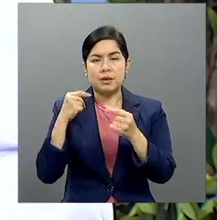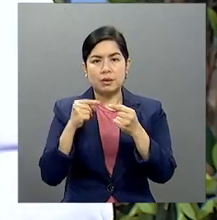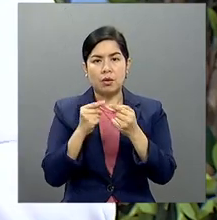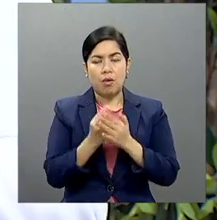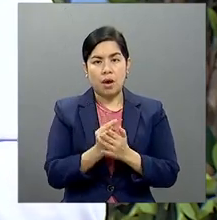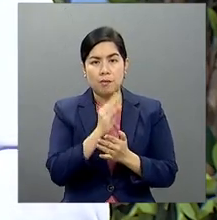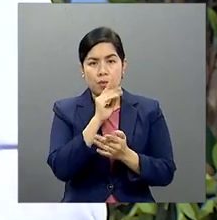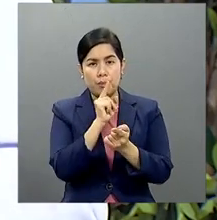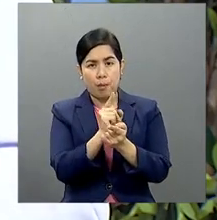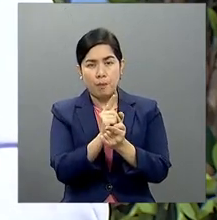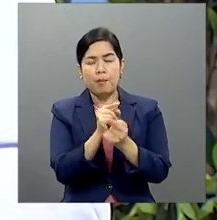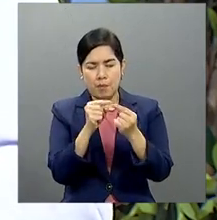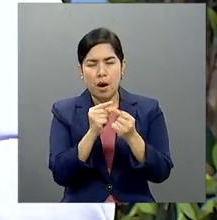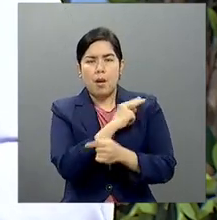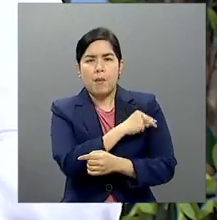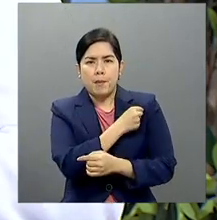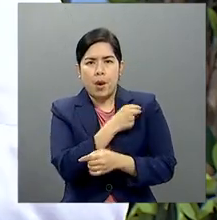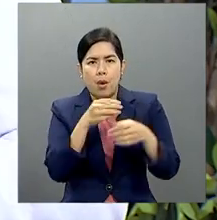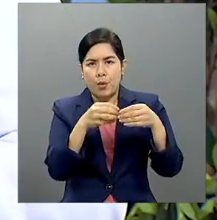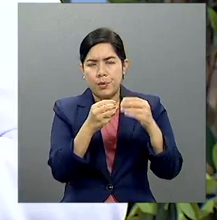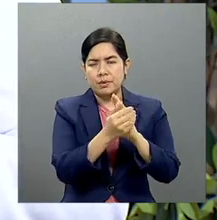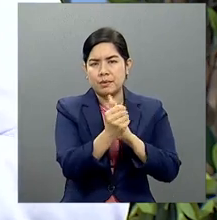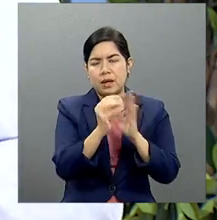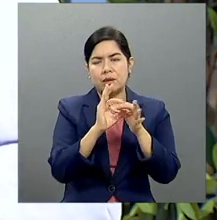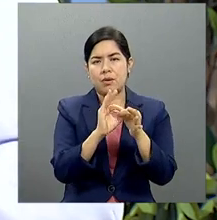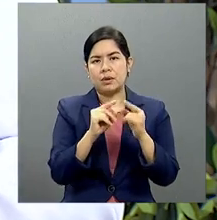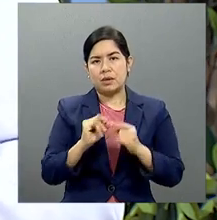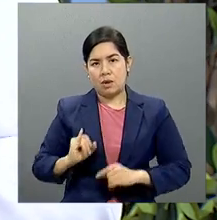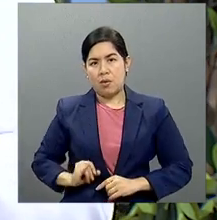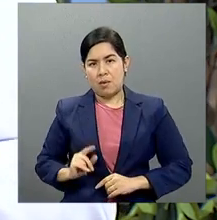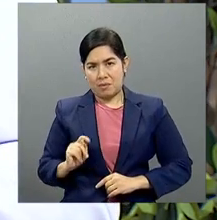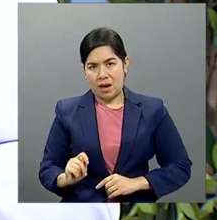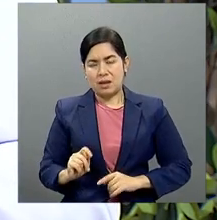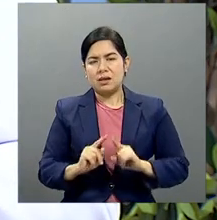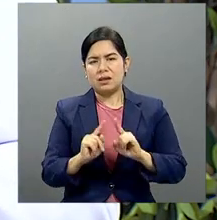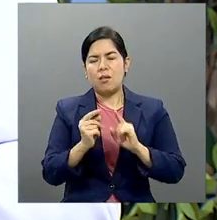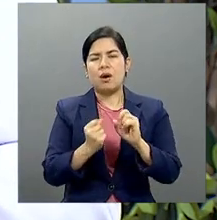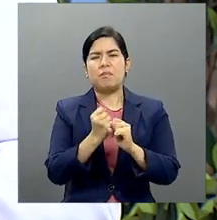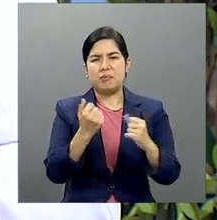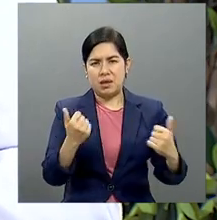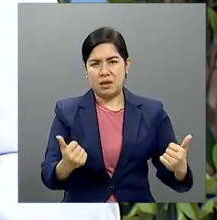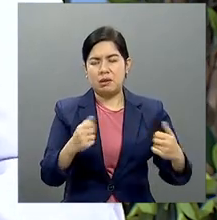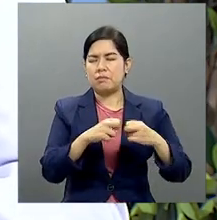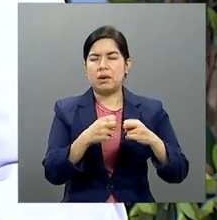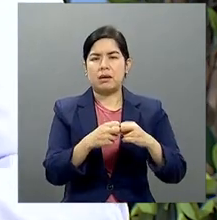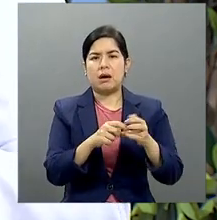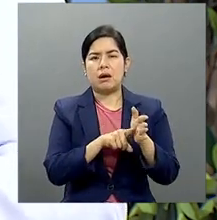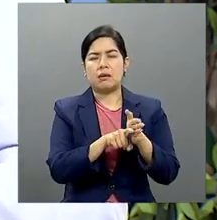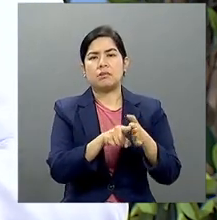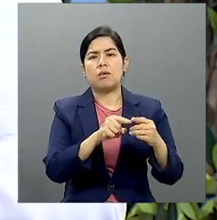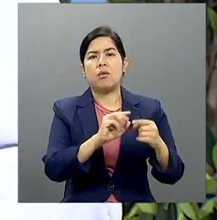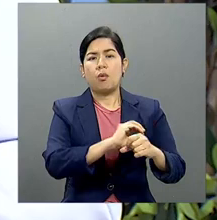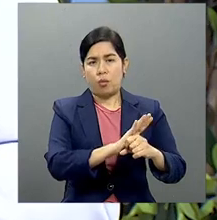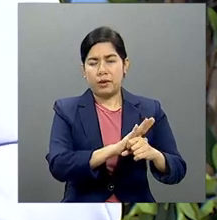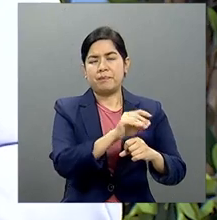ไตนะครับและทีมสาขาวิชาชีพแต่เนื่องจากกิจกรรมในปีนี้เนี่ยเนื่องจากติดในเรื่องของโควิด-19 นะครับ